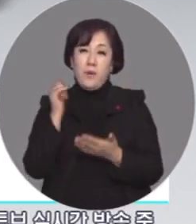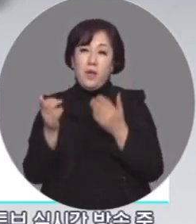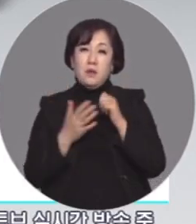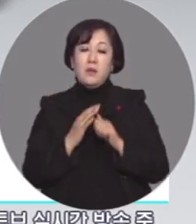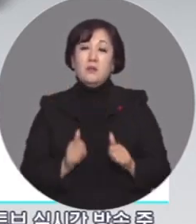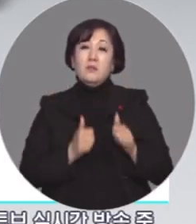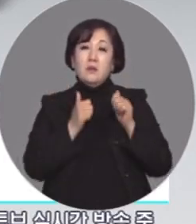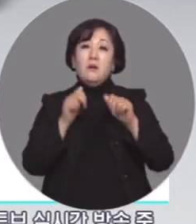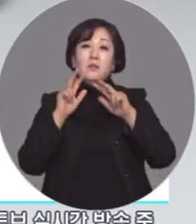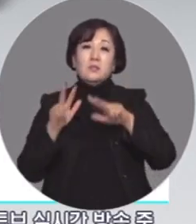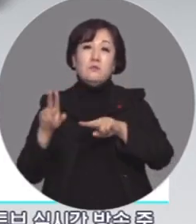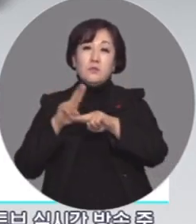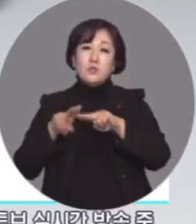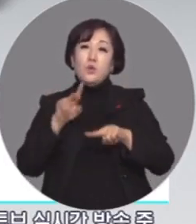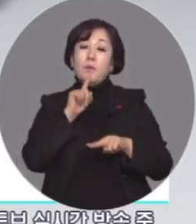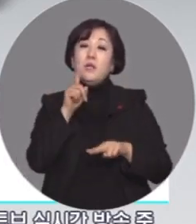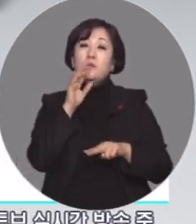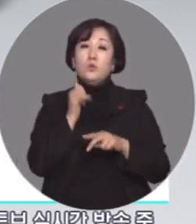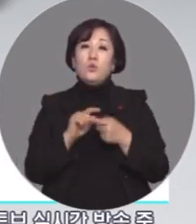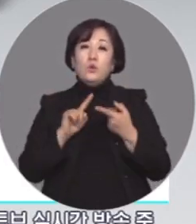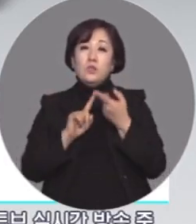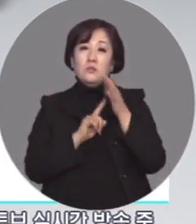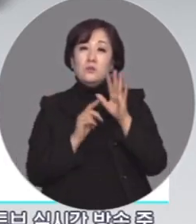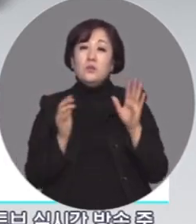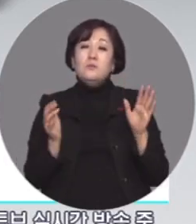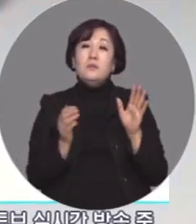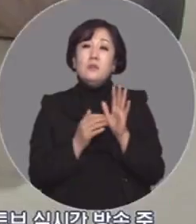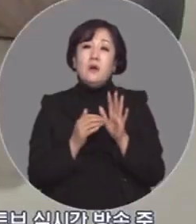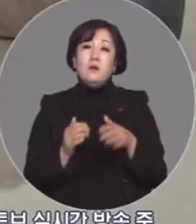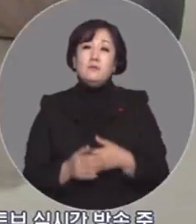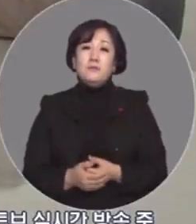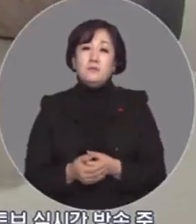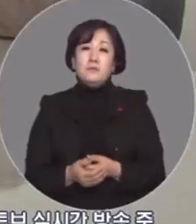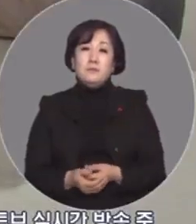폐지해야 한다는 목소리도 나옵니다. 신혜지 기자입니다.